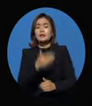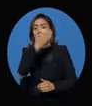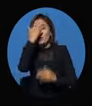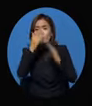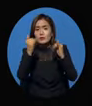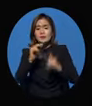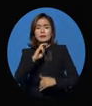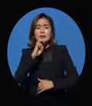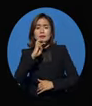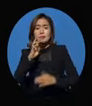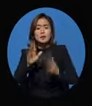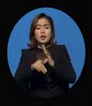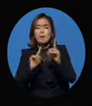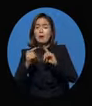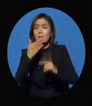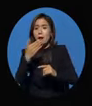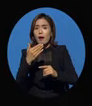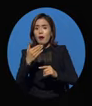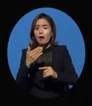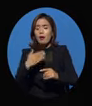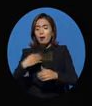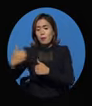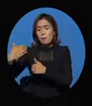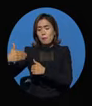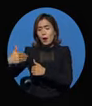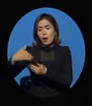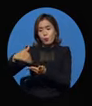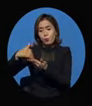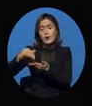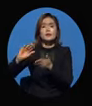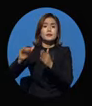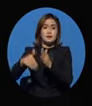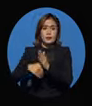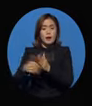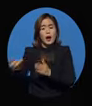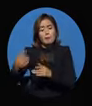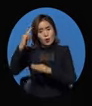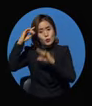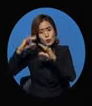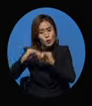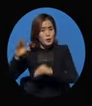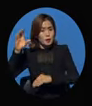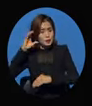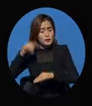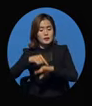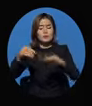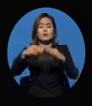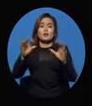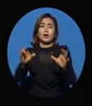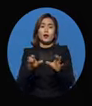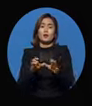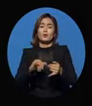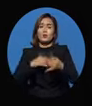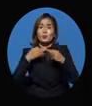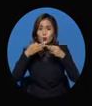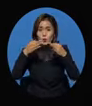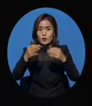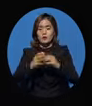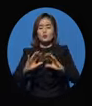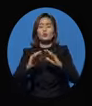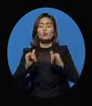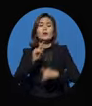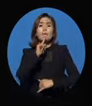말을 할 수 있도록 우리 민주당이 기댈 수 있도록 그들의 아픔과 공감하고 경청하는 민주당이 되겠습니다 국내의